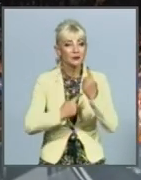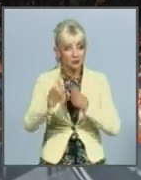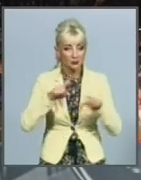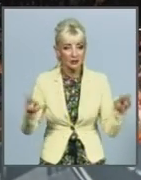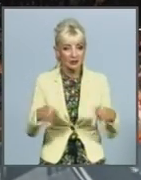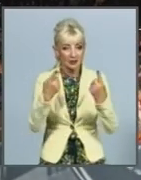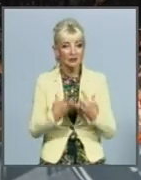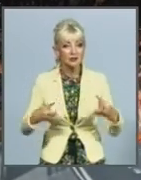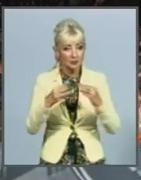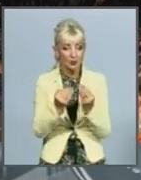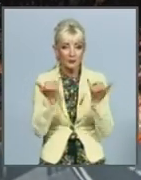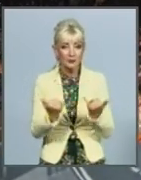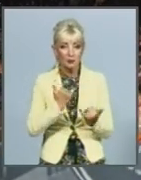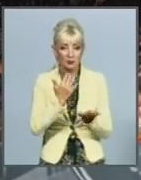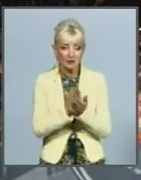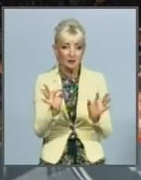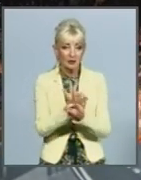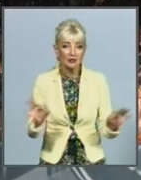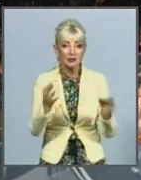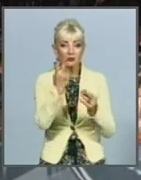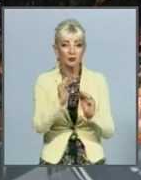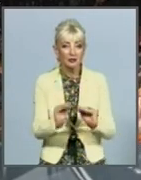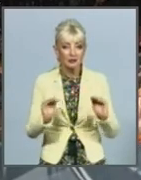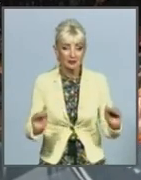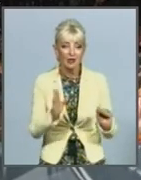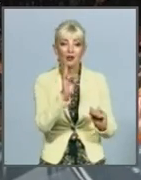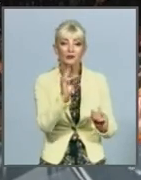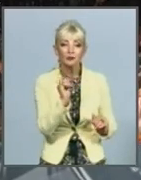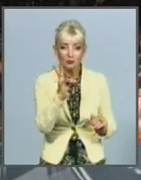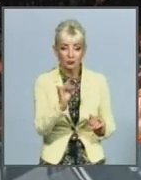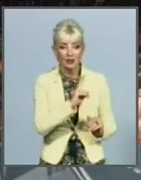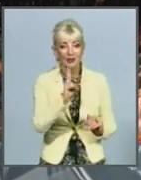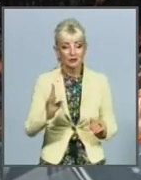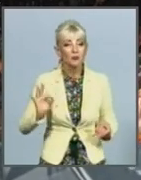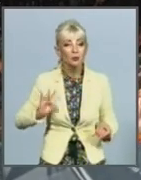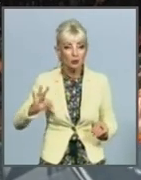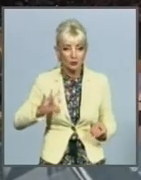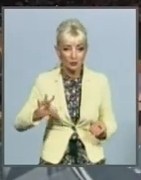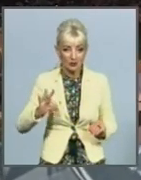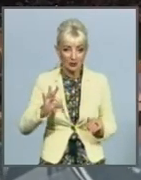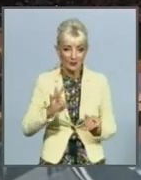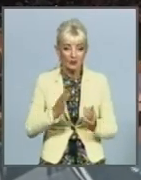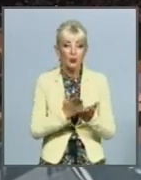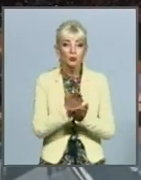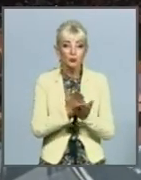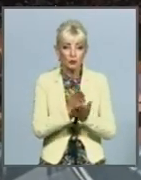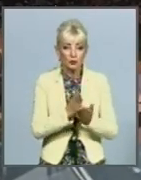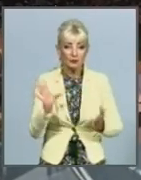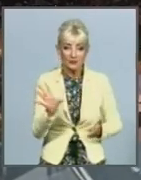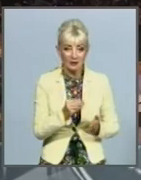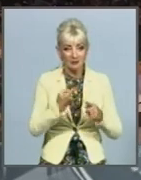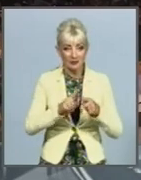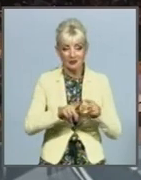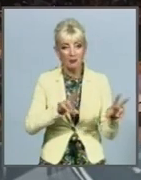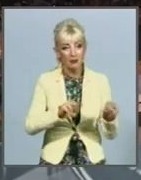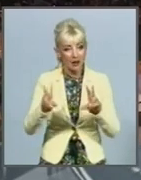семью. Теперь у меня есть прекрасные 2 детей, прекрасные внуки, которые пользуются услугами, всеми вот этими